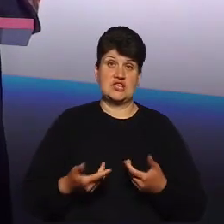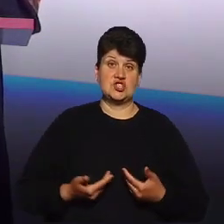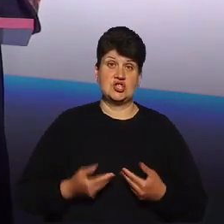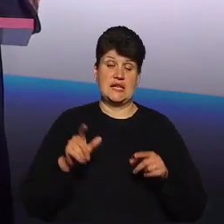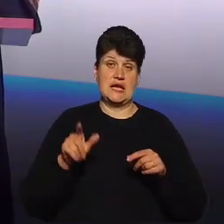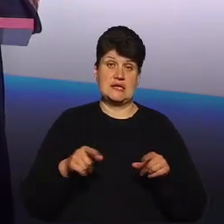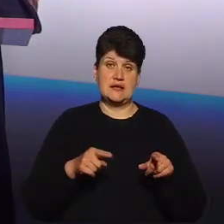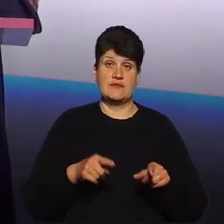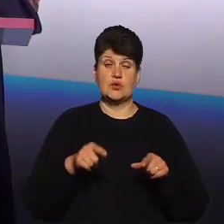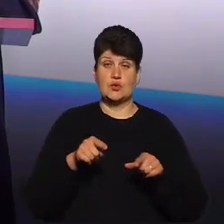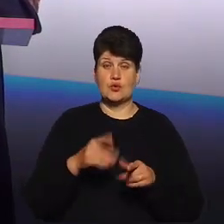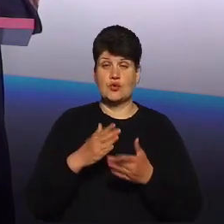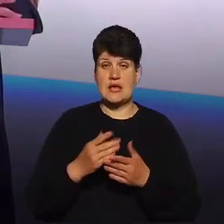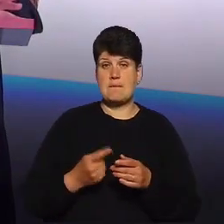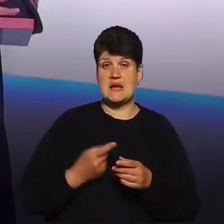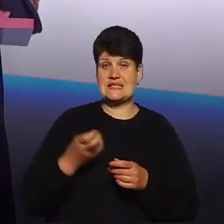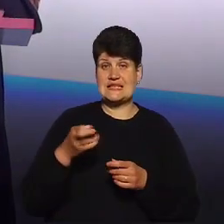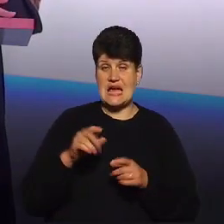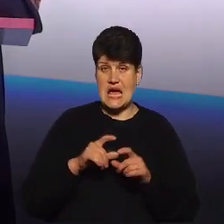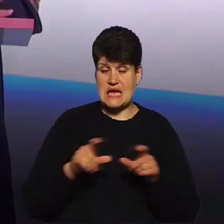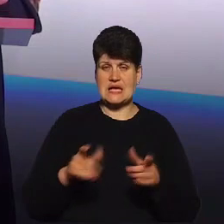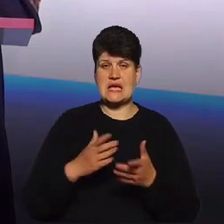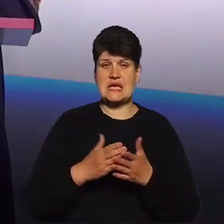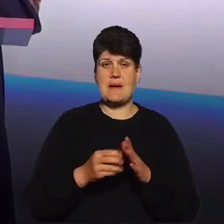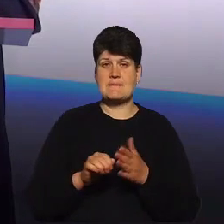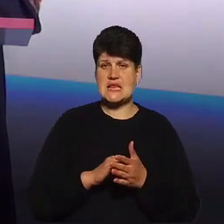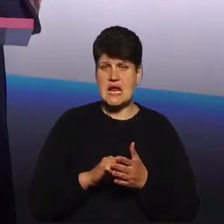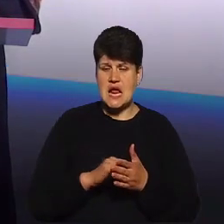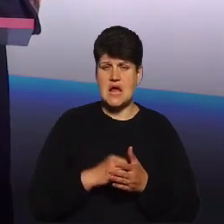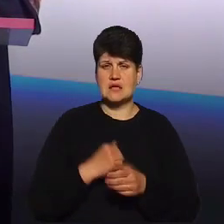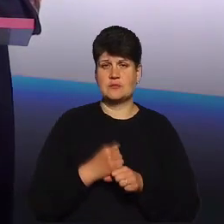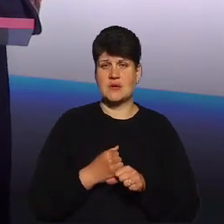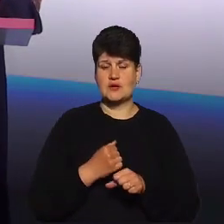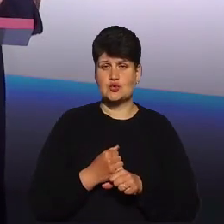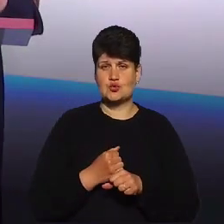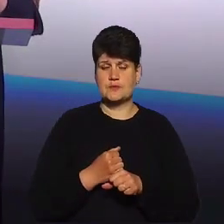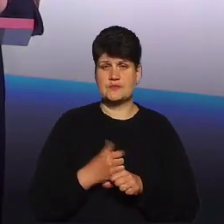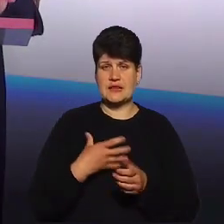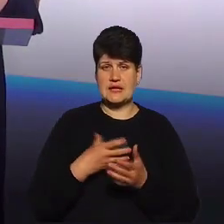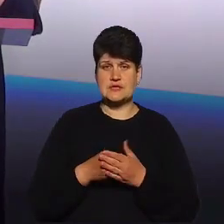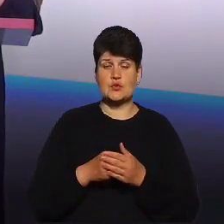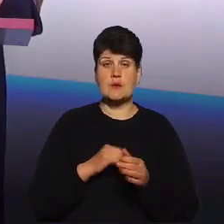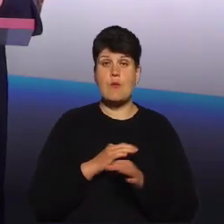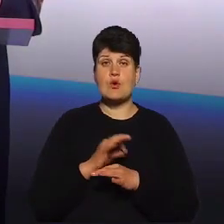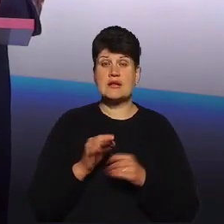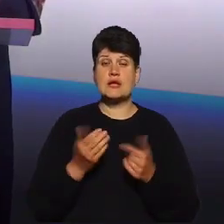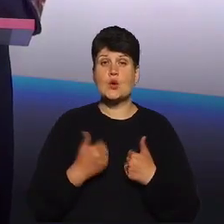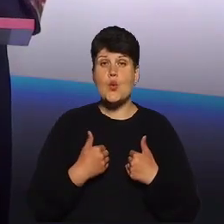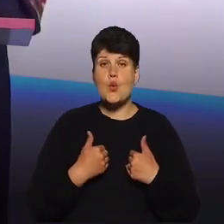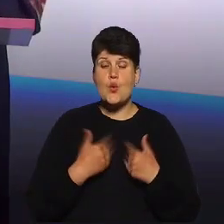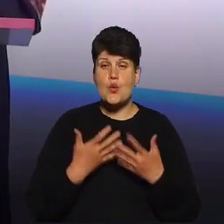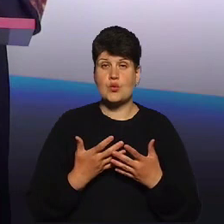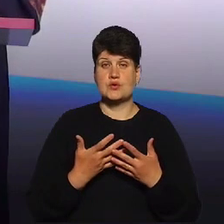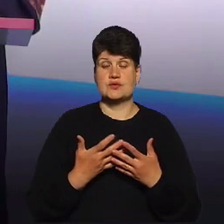є майстерня, в нього є якісь матеріали, тобто він працює якби над своїм проектом, який хоче в рамках нашої